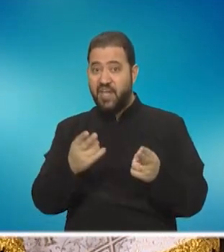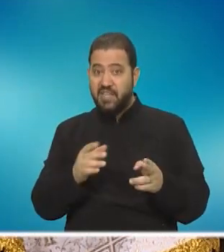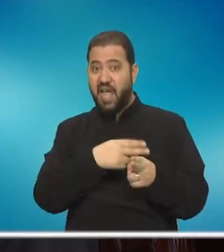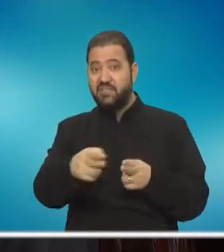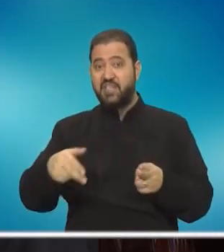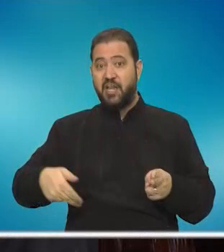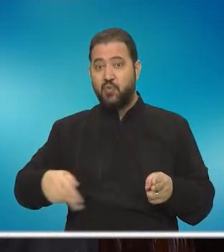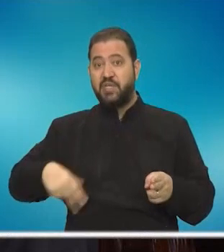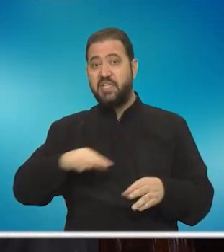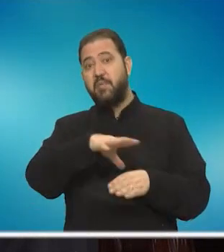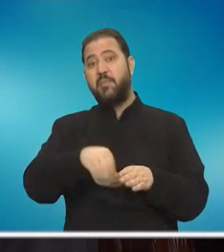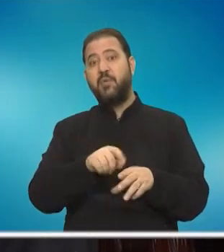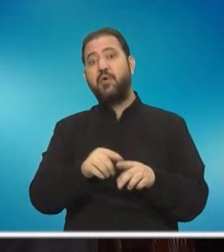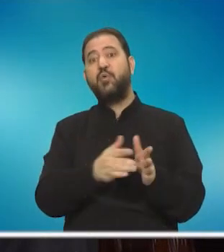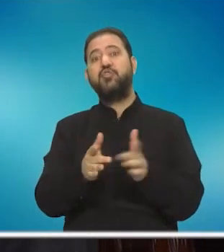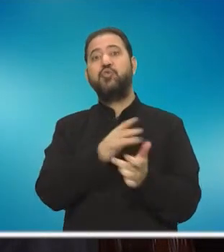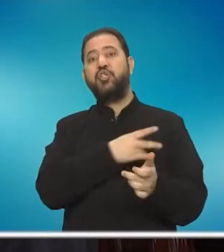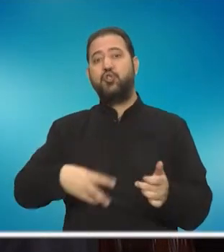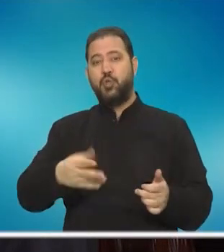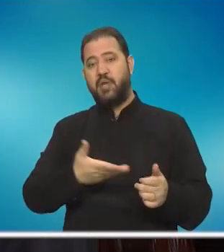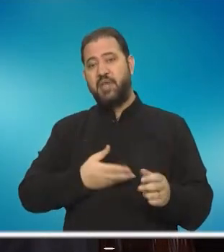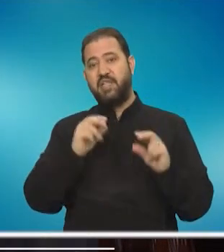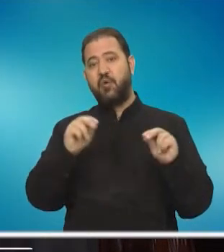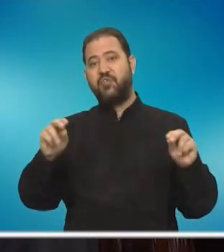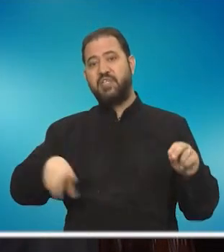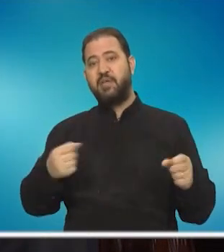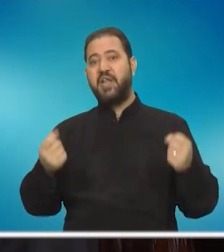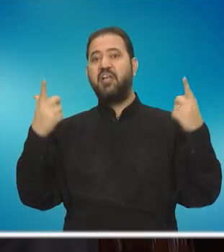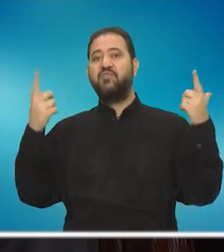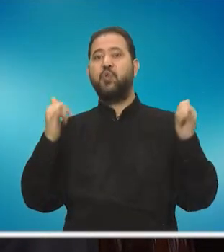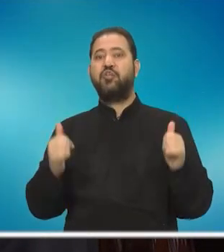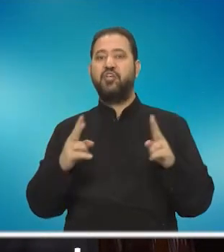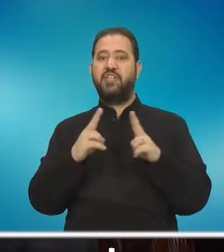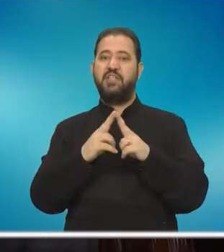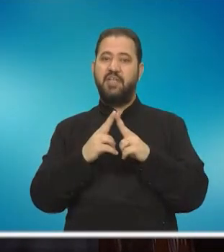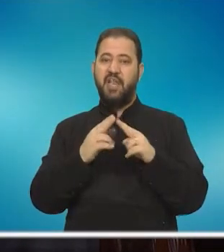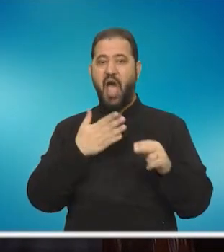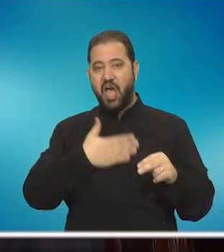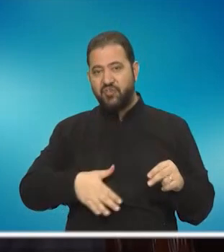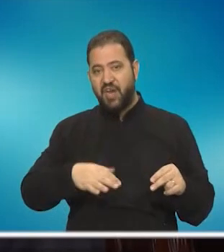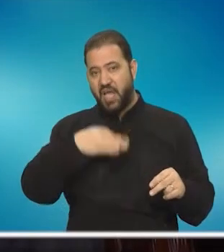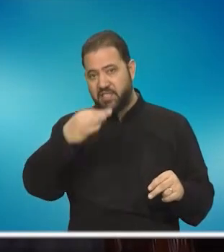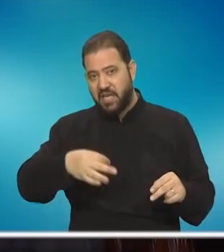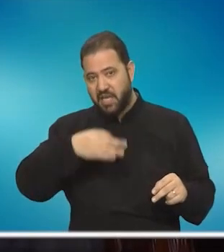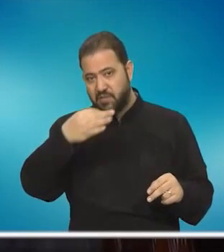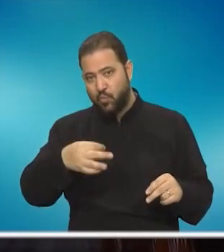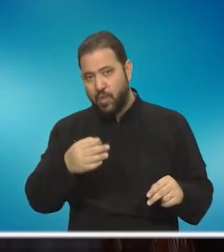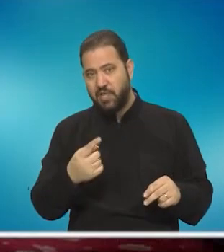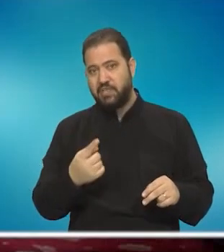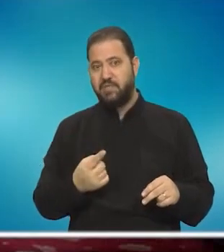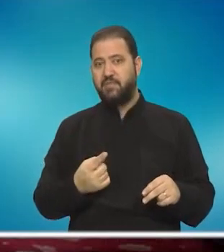profesor, din păcate ne apropiem de finalul ediției de astăzi a emisiunii noastre, dar n-aș vrea să încheiem ediția noastră fără a ne